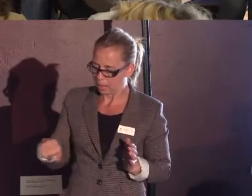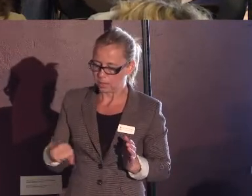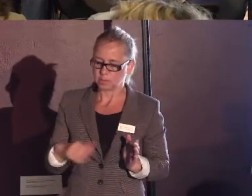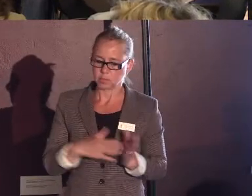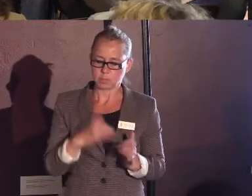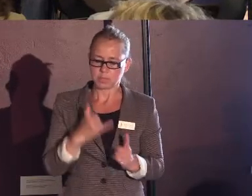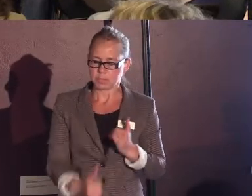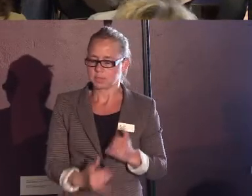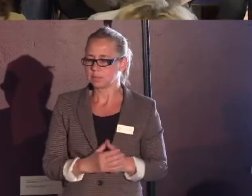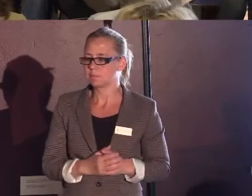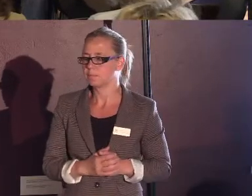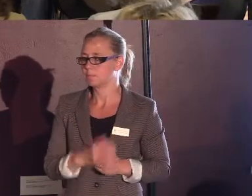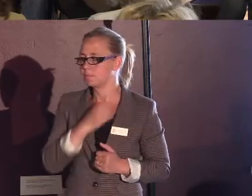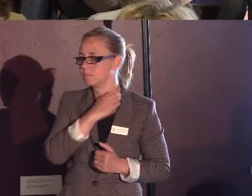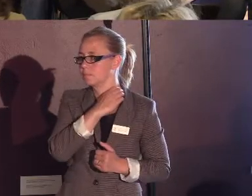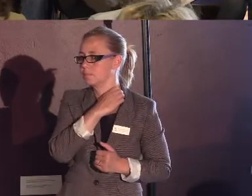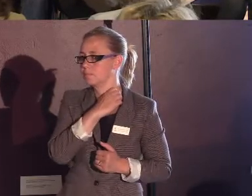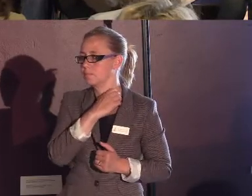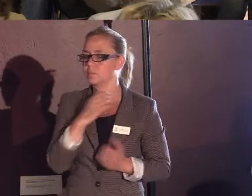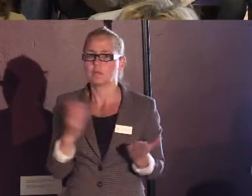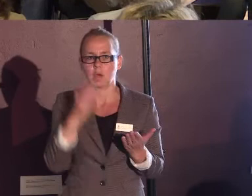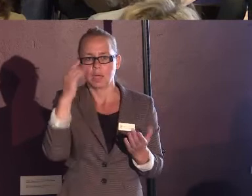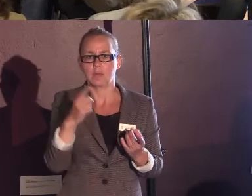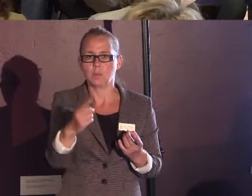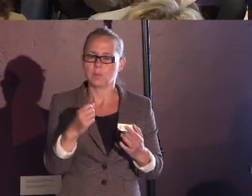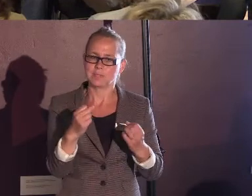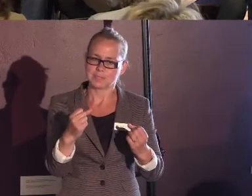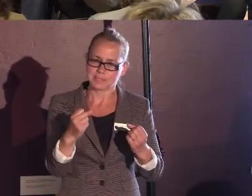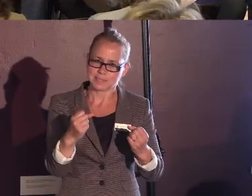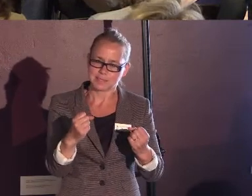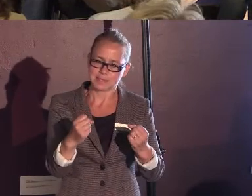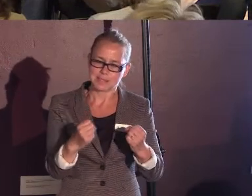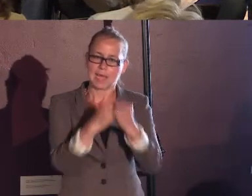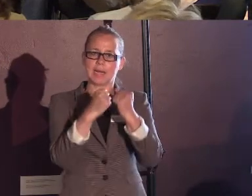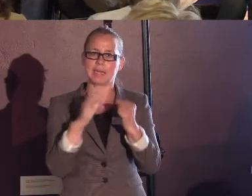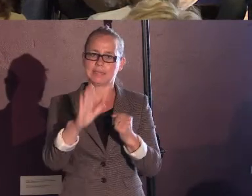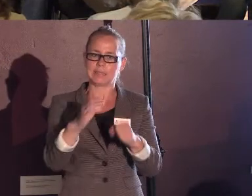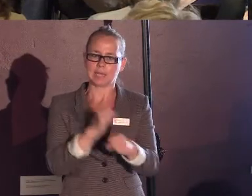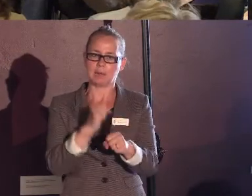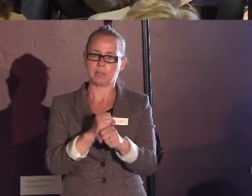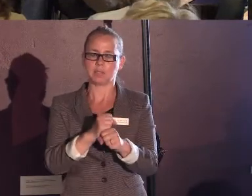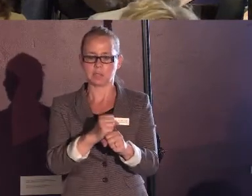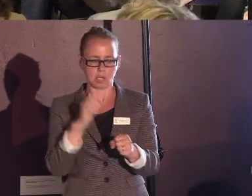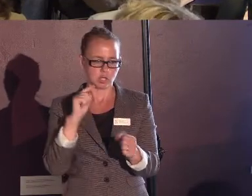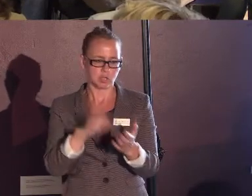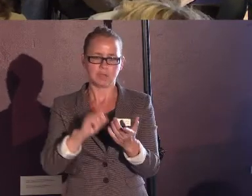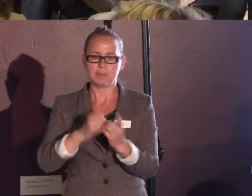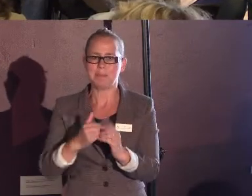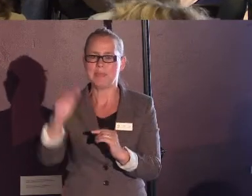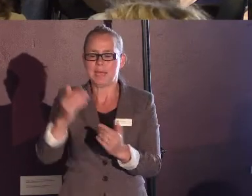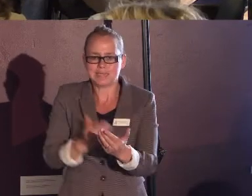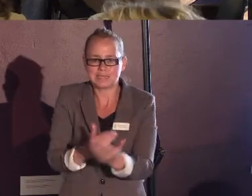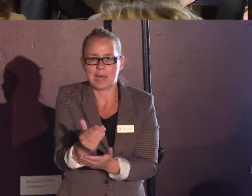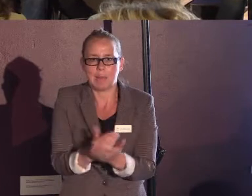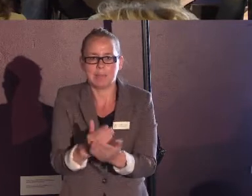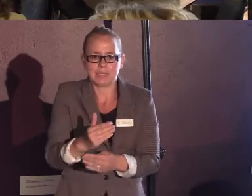avsluta. Och det är, vad kan du stärka upp i ditt arbete för att bidra till mer samverkan mellan